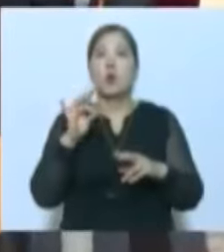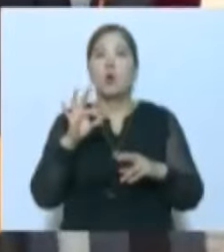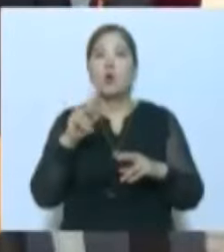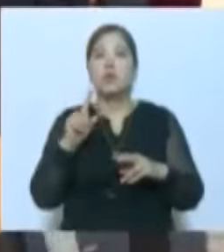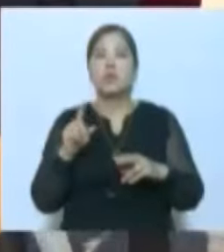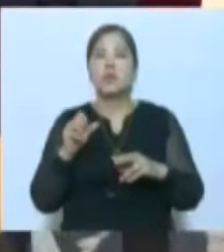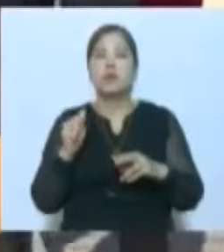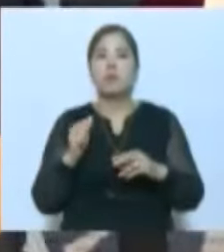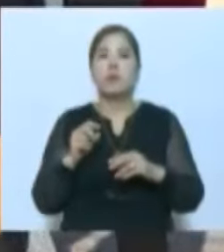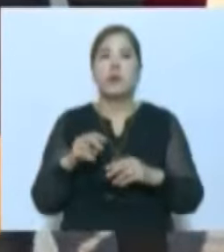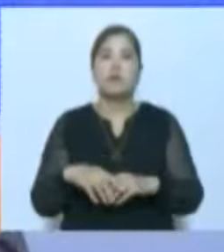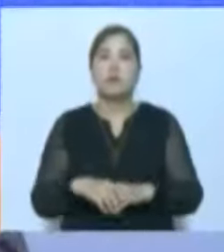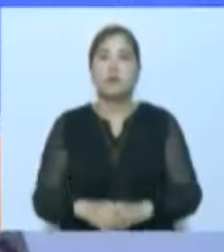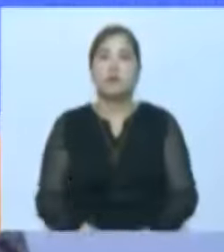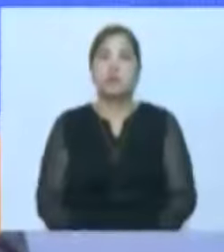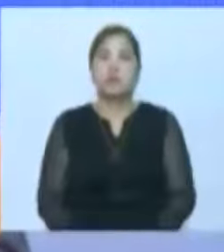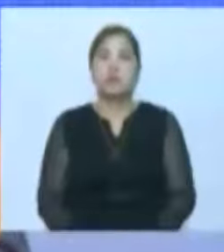Мади Рымбаева.